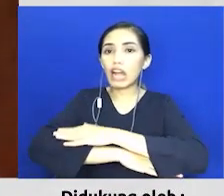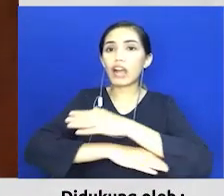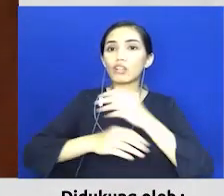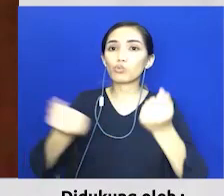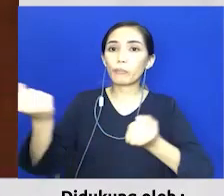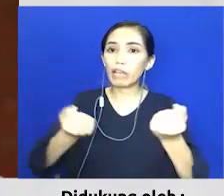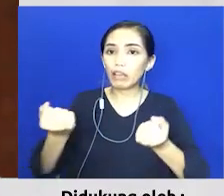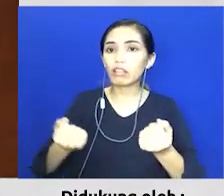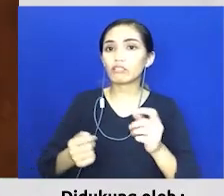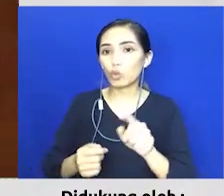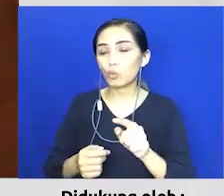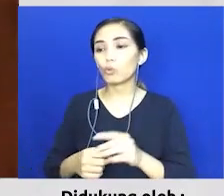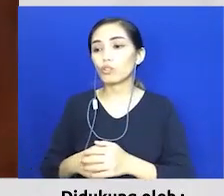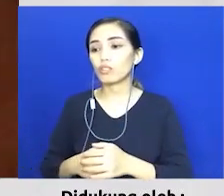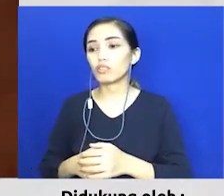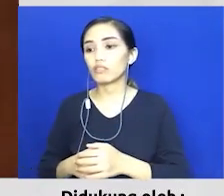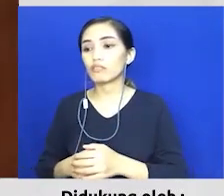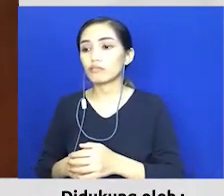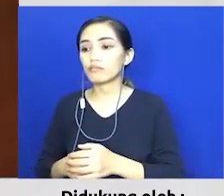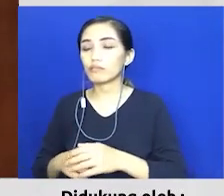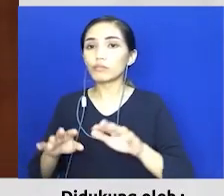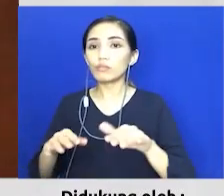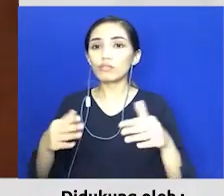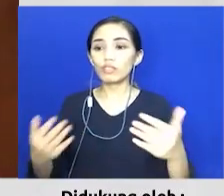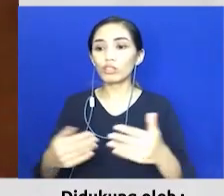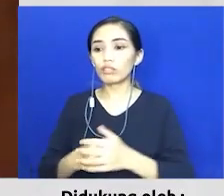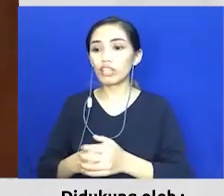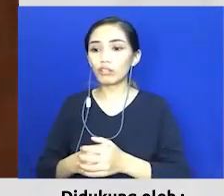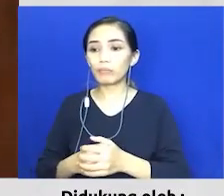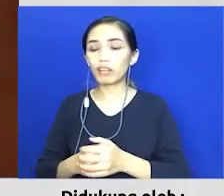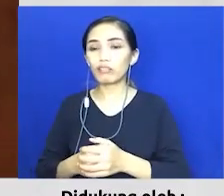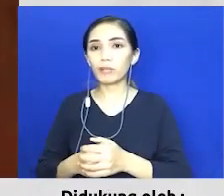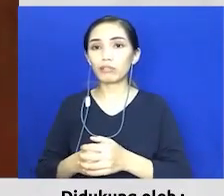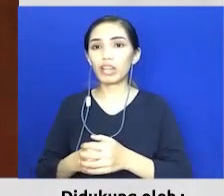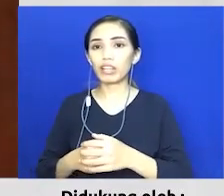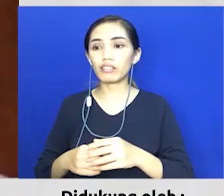memperoleh apa yang saya hendak capai. Walaupun setelah selesai,